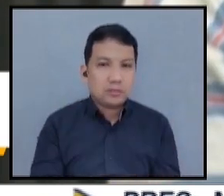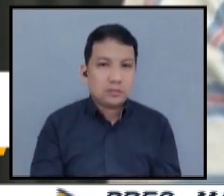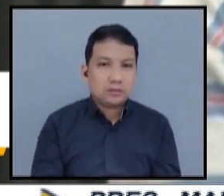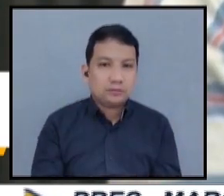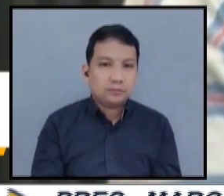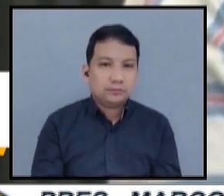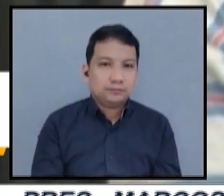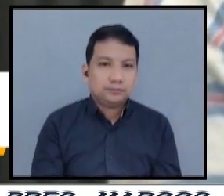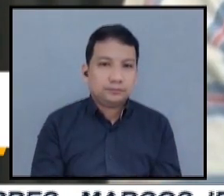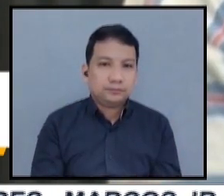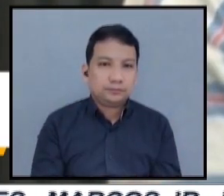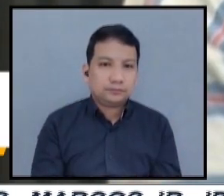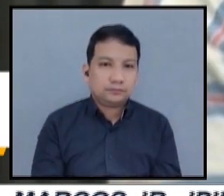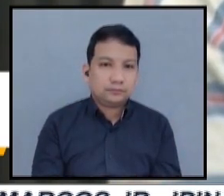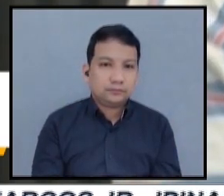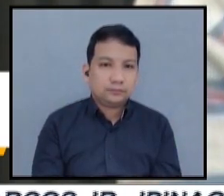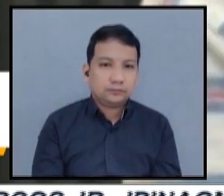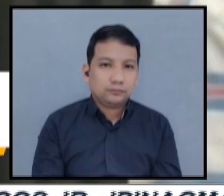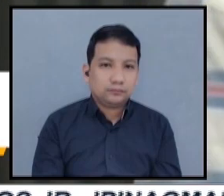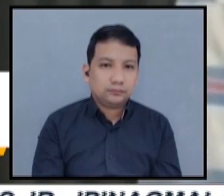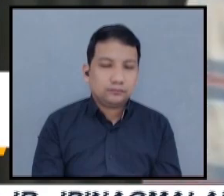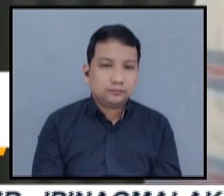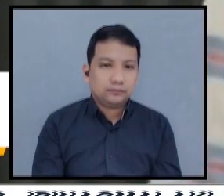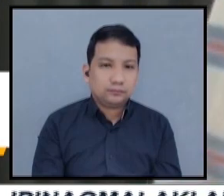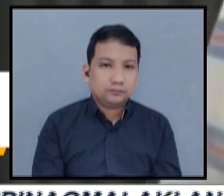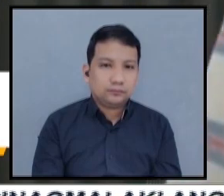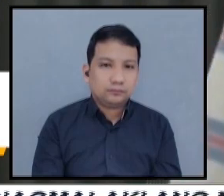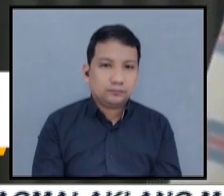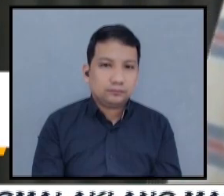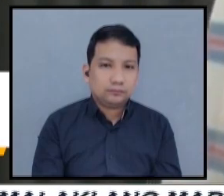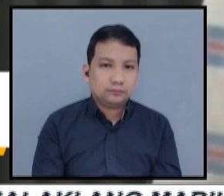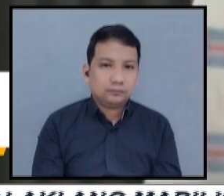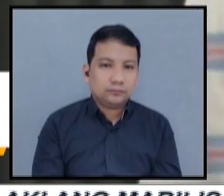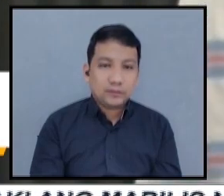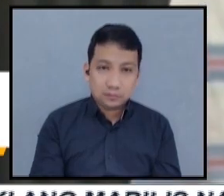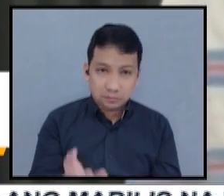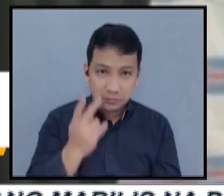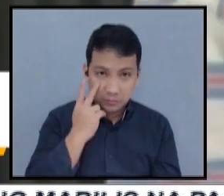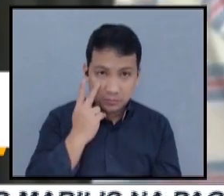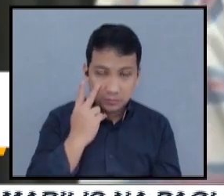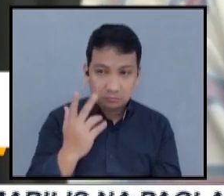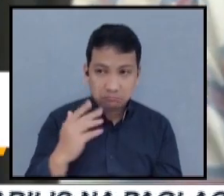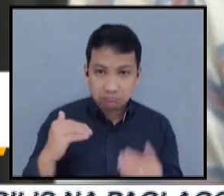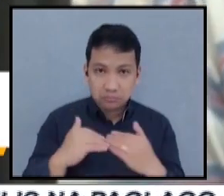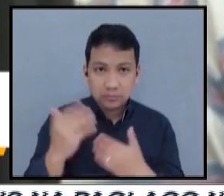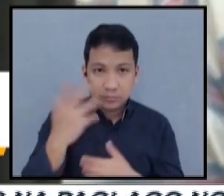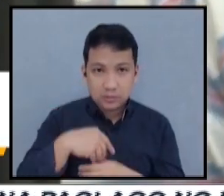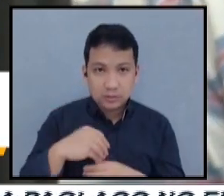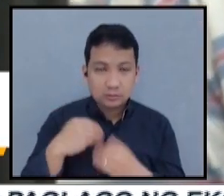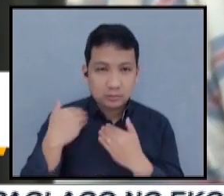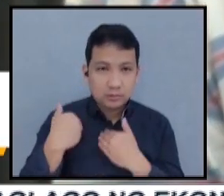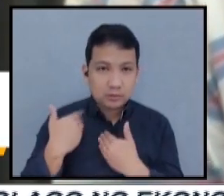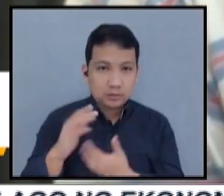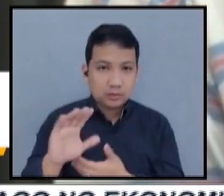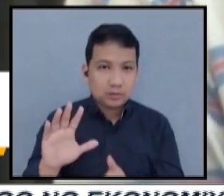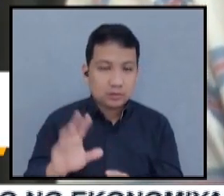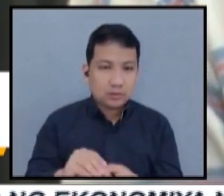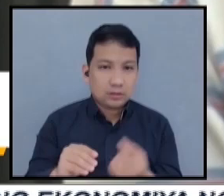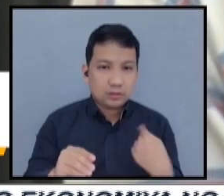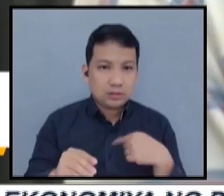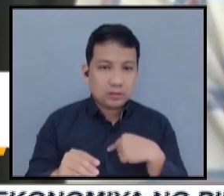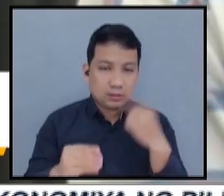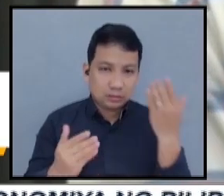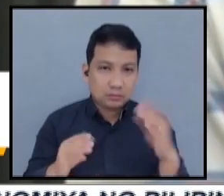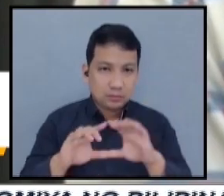Kung paano yung magandang gawin para hindi naman maging burdensome sa ating mga kababayan.